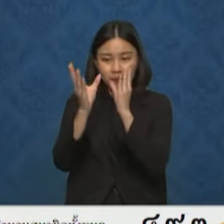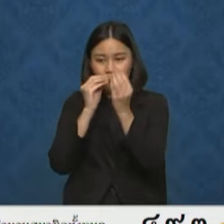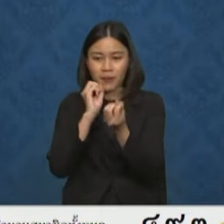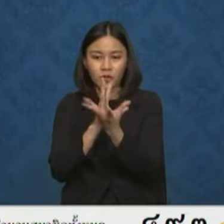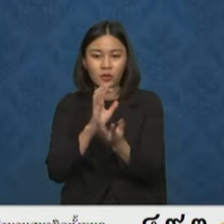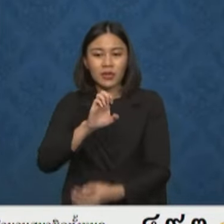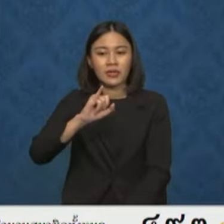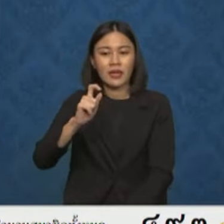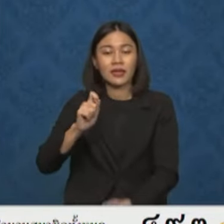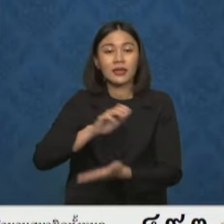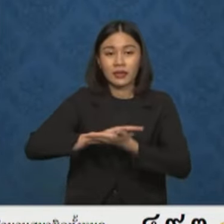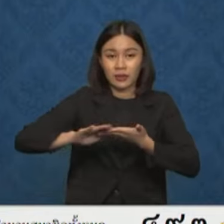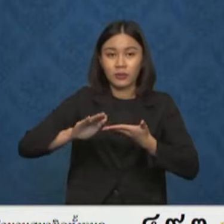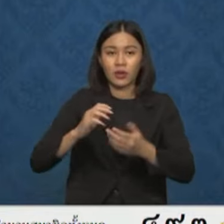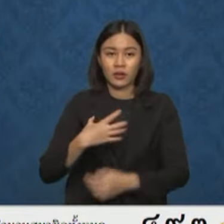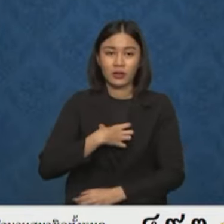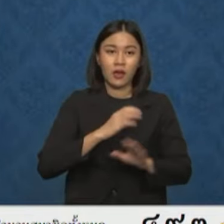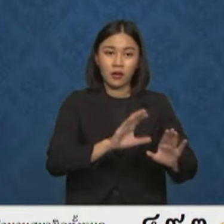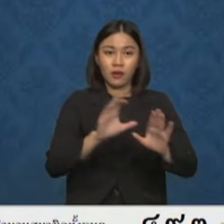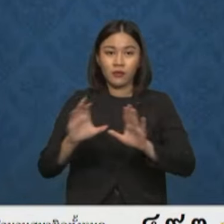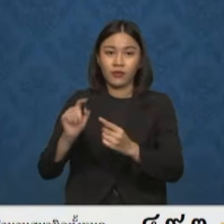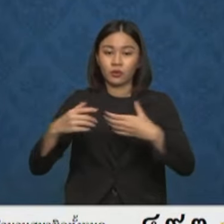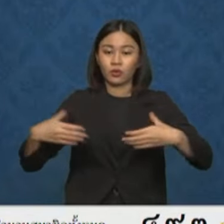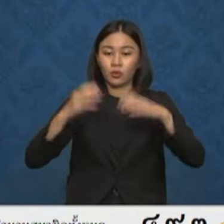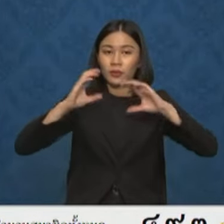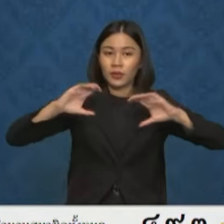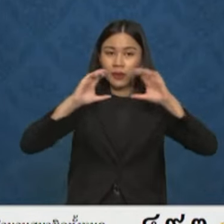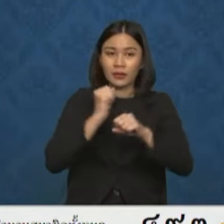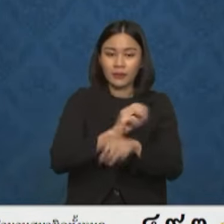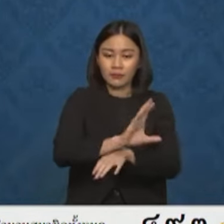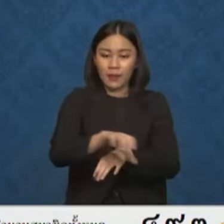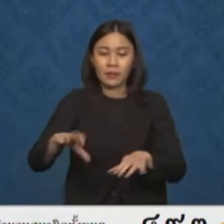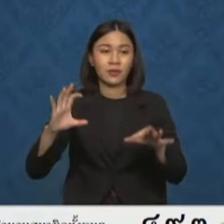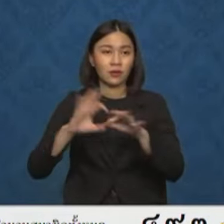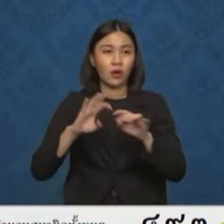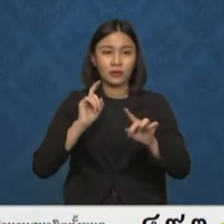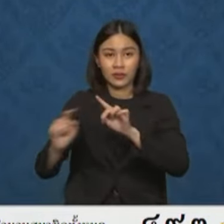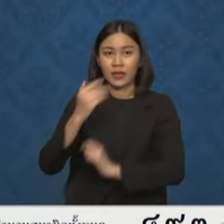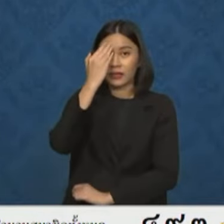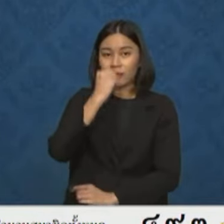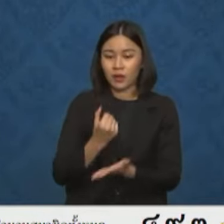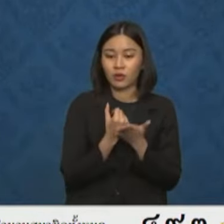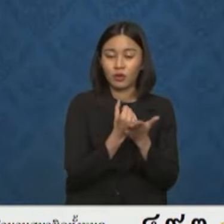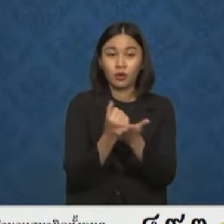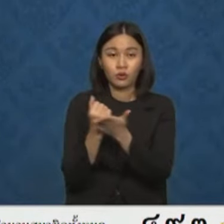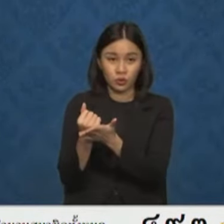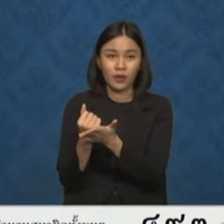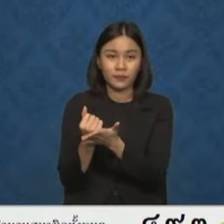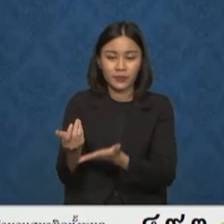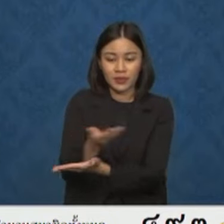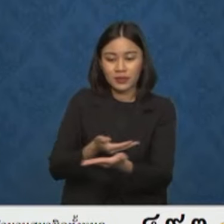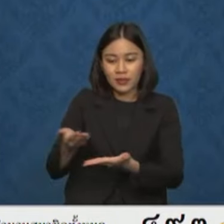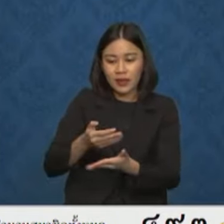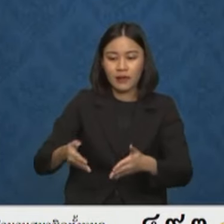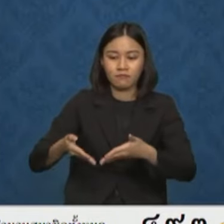ระทบ EIAีบร้อยแล้วจึงอยากฝากท่ประทานไปยงรัฐบาลและหน่วยงานที่เกี่วข้องทุกหนวยงานครับให้ช่วยเร่งอนุมัทและดำเนนการ